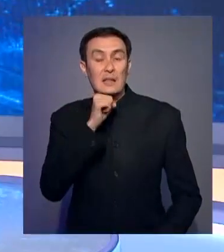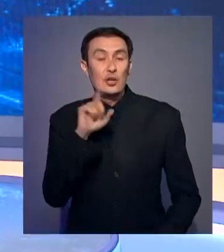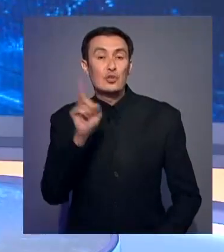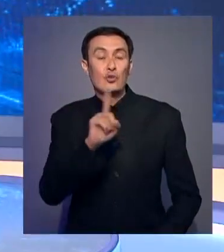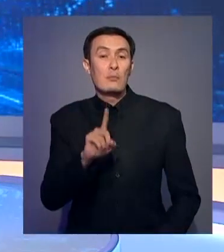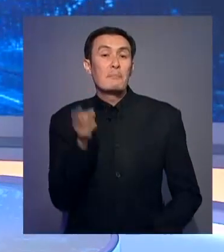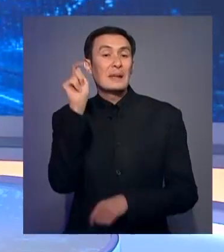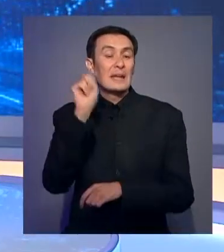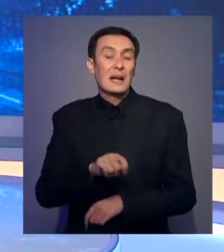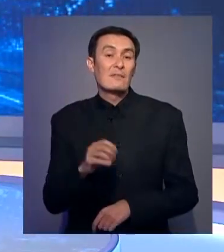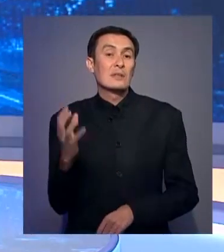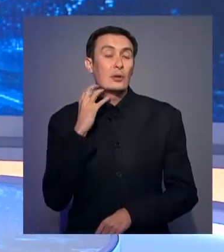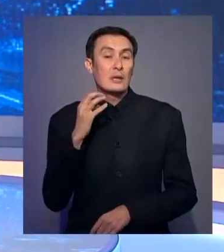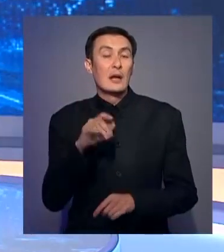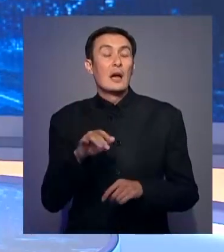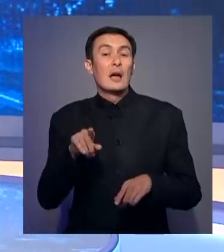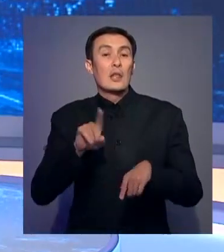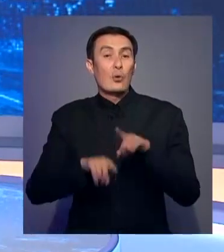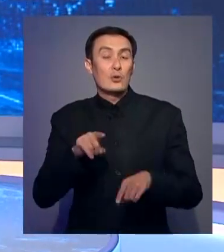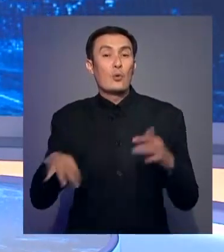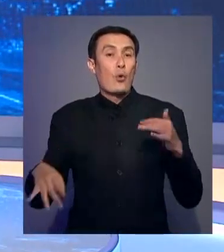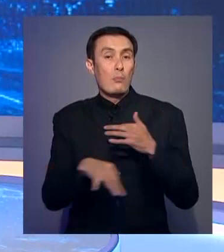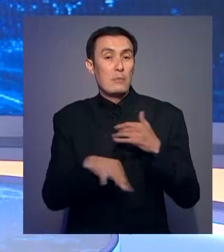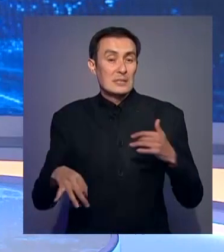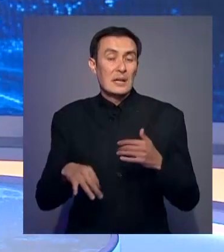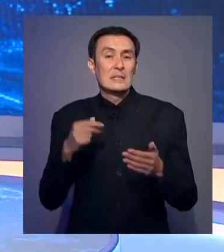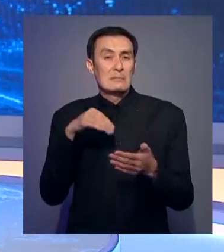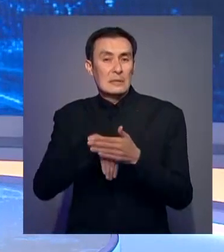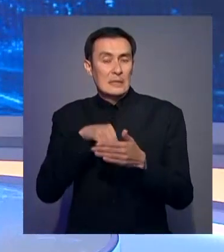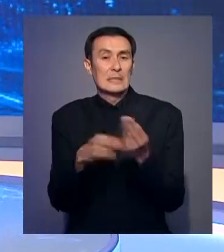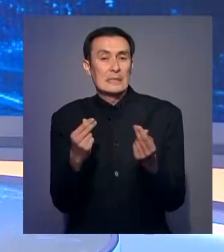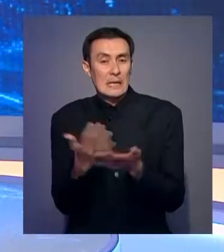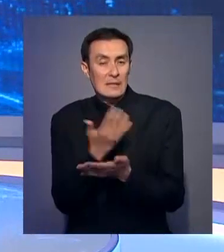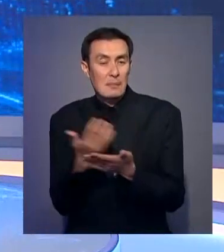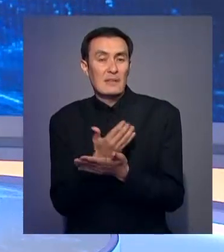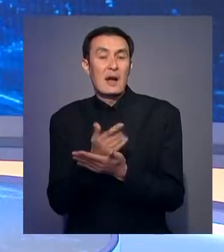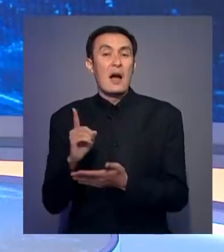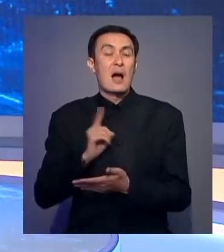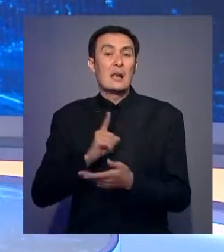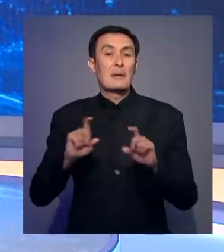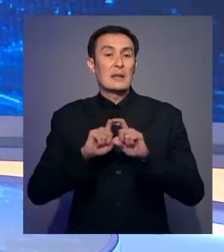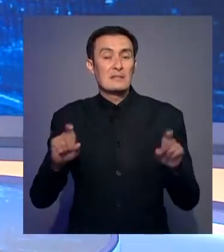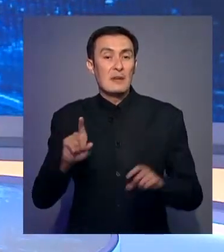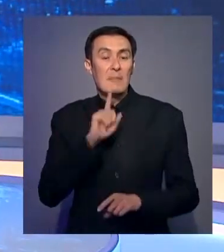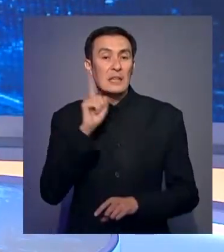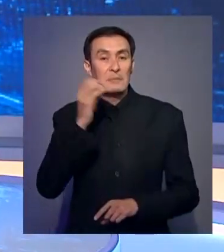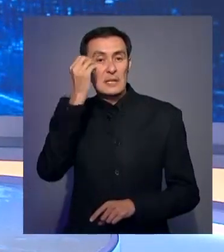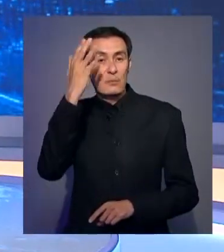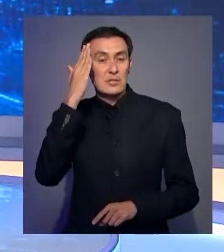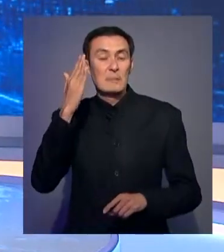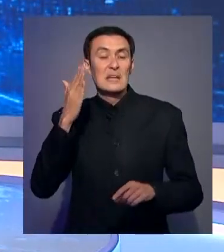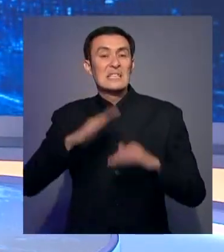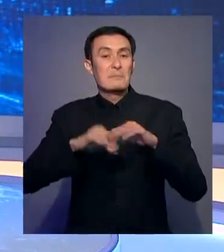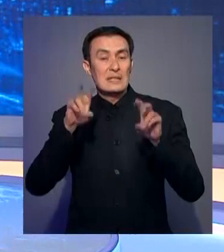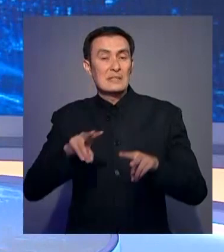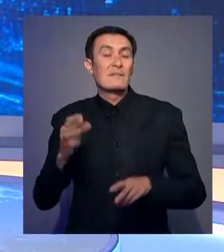Чтобы побывать в Приорале на родине создателя Кобыза, Такуро копил средства, подрабатывая в охранном агентстве. С молодым японским